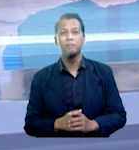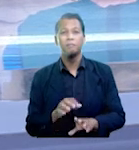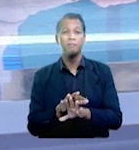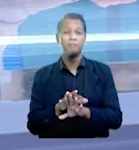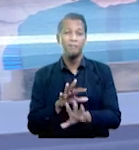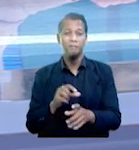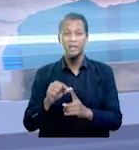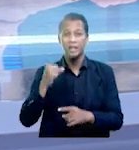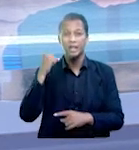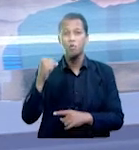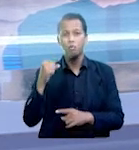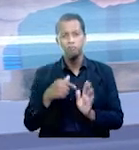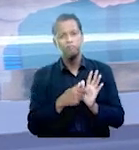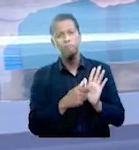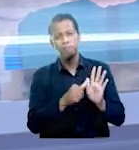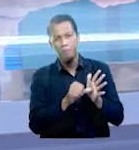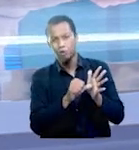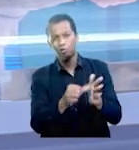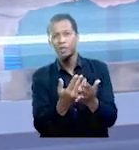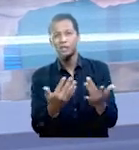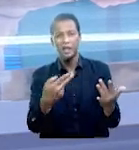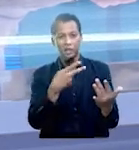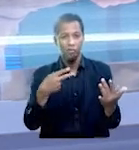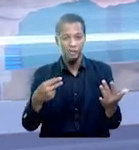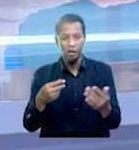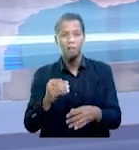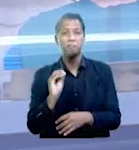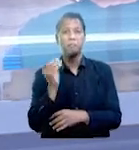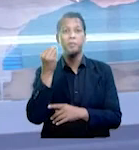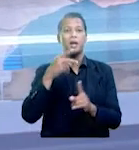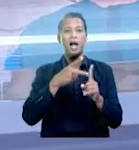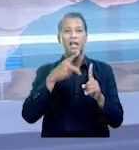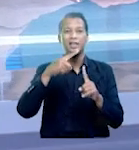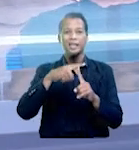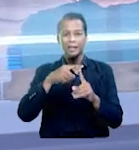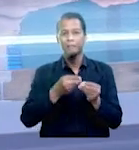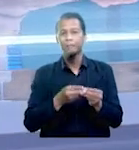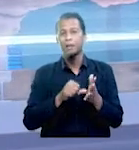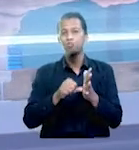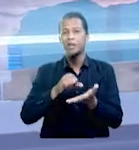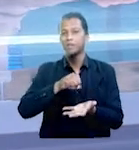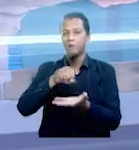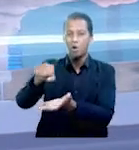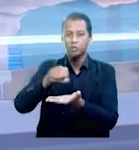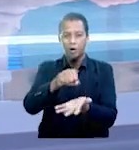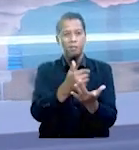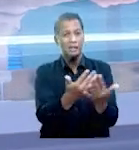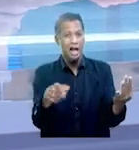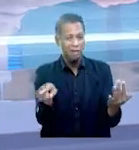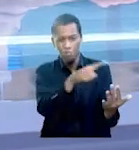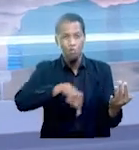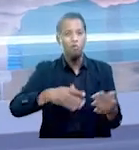Pemirsa, Partai Perindo kembali menunjukkan kepeduliannya terhadap masyarakat Indonesia. Partai pimpinan Haritanu Sudibyo ini memberikan bantuan